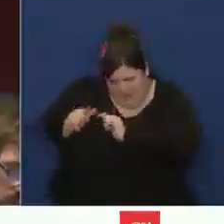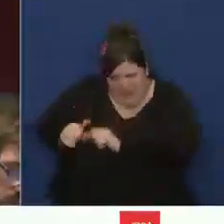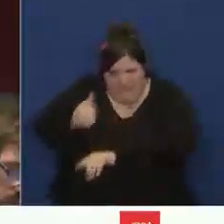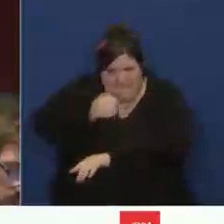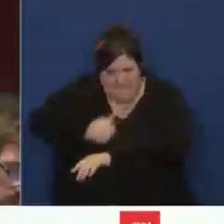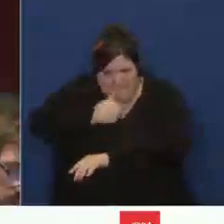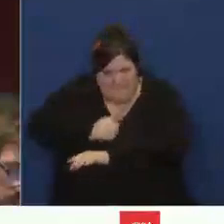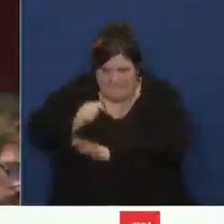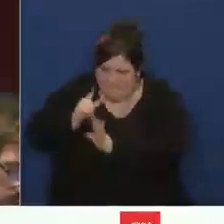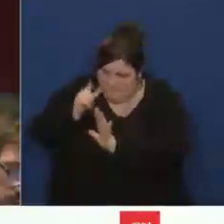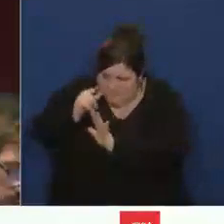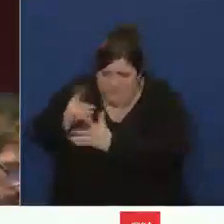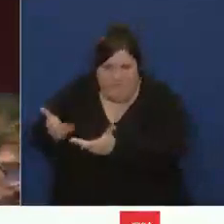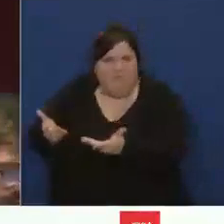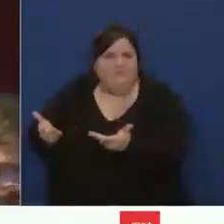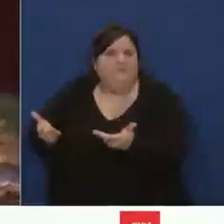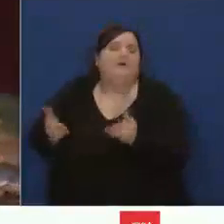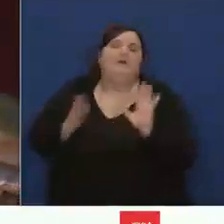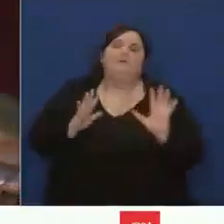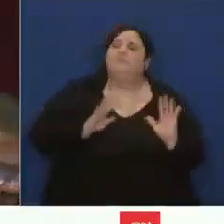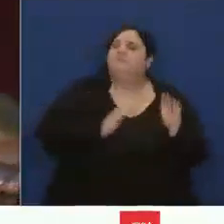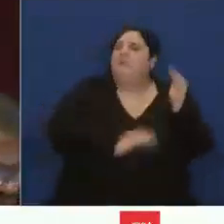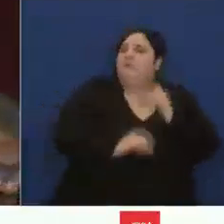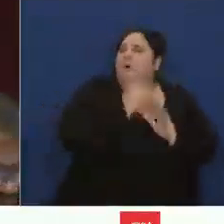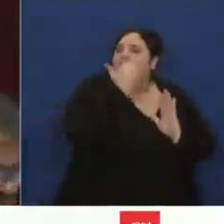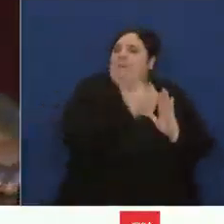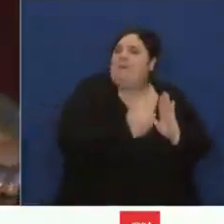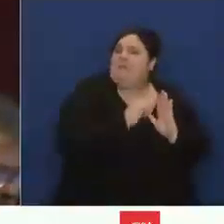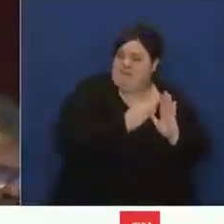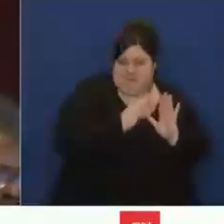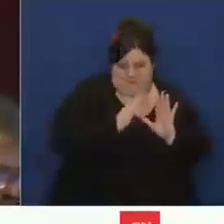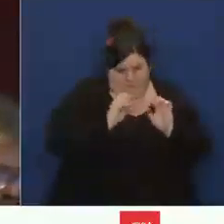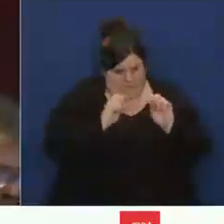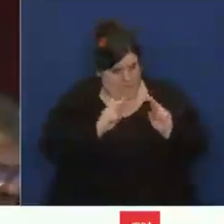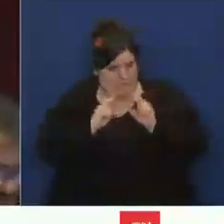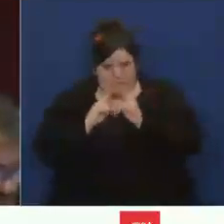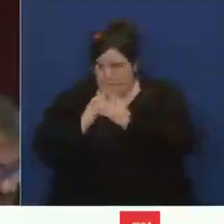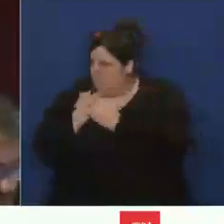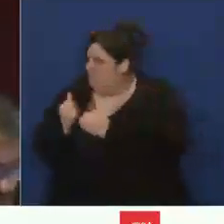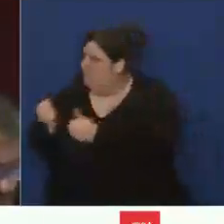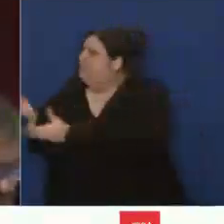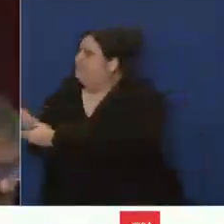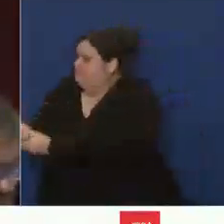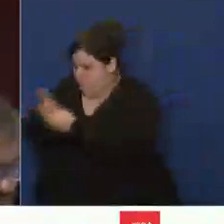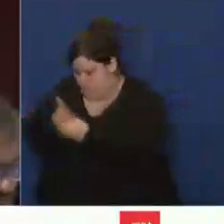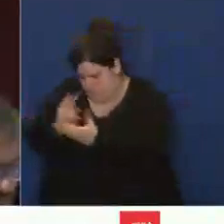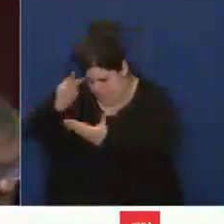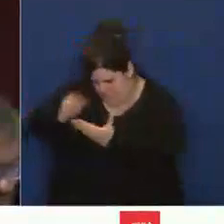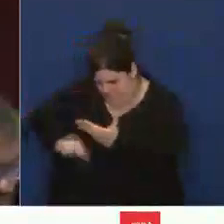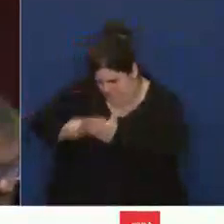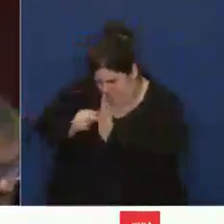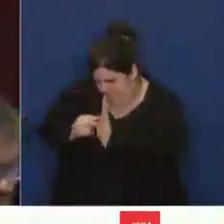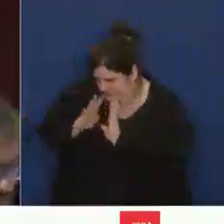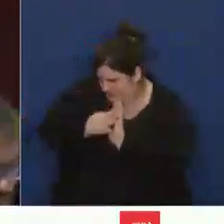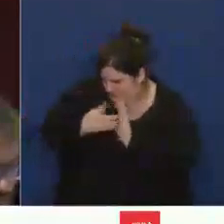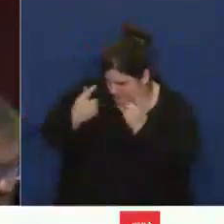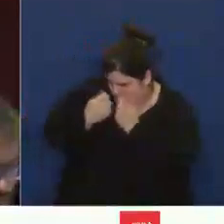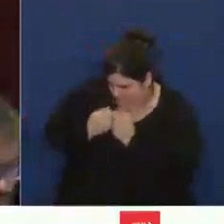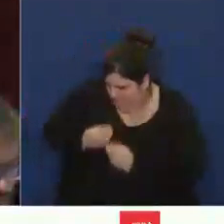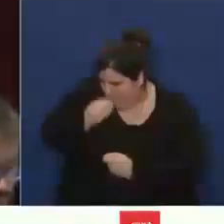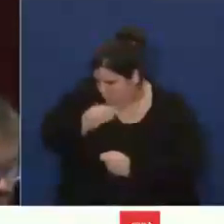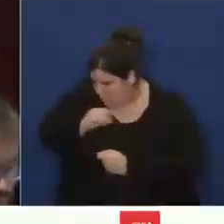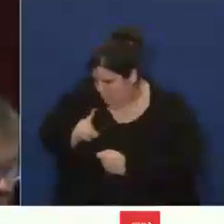permet, au-delà de l'examen technique, de la régularité des propositions qui